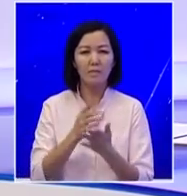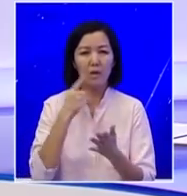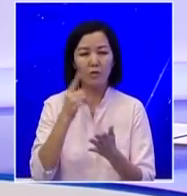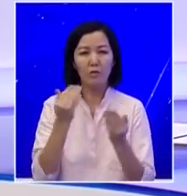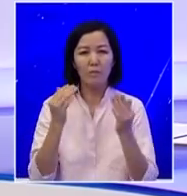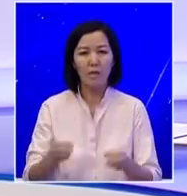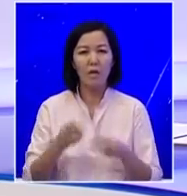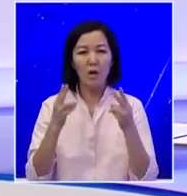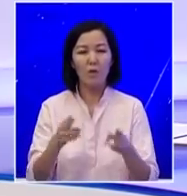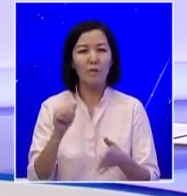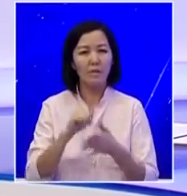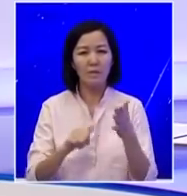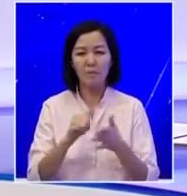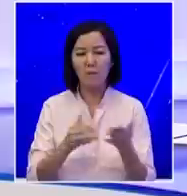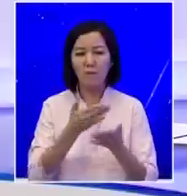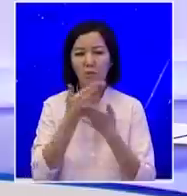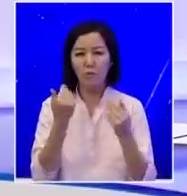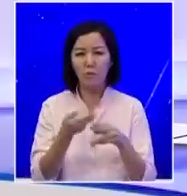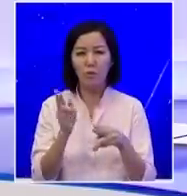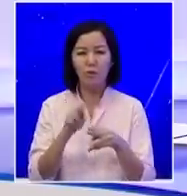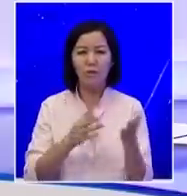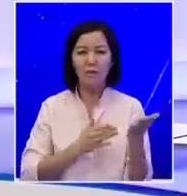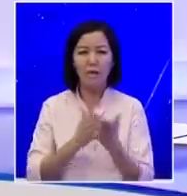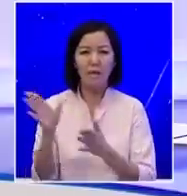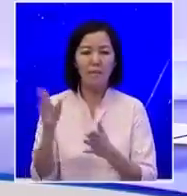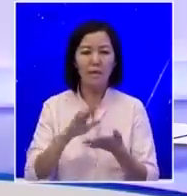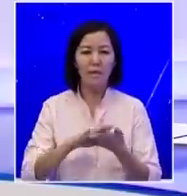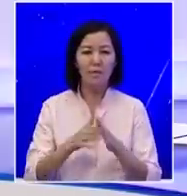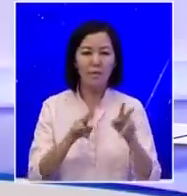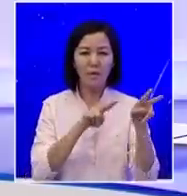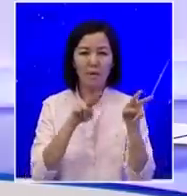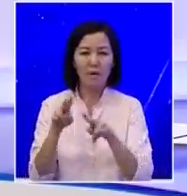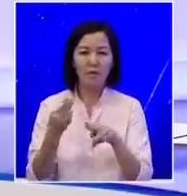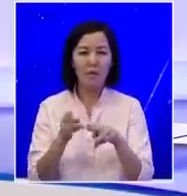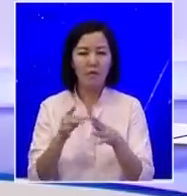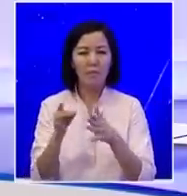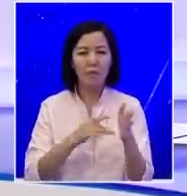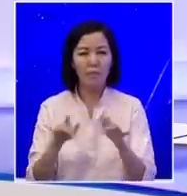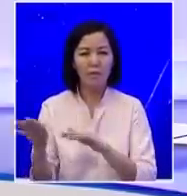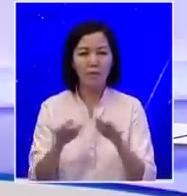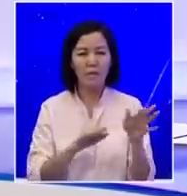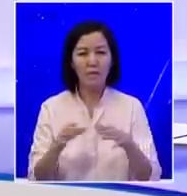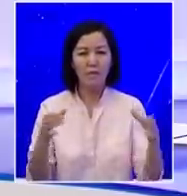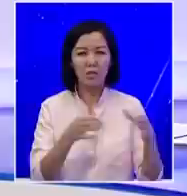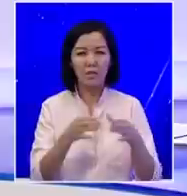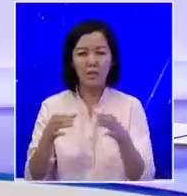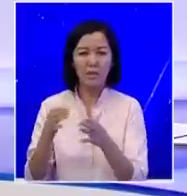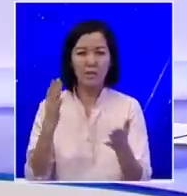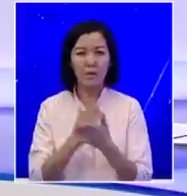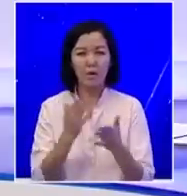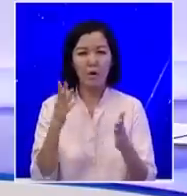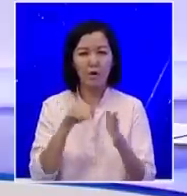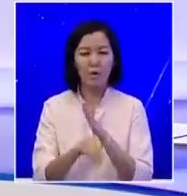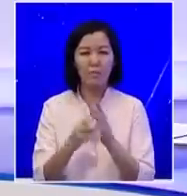биыл қауіптенетін себеп жоқ, өйткені сала мамандарымен барлық жағдай бақылауда тұр. Тіпті шұғыл әрекет ету жасақтары бар.